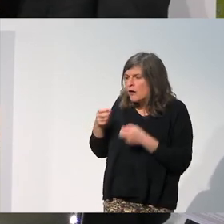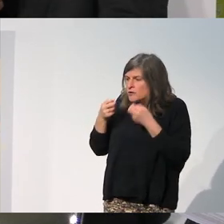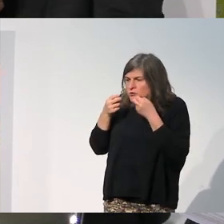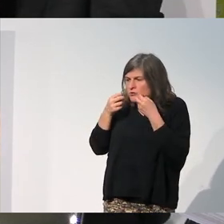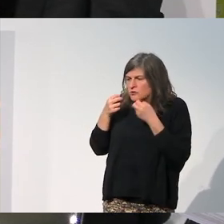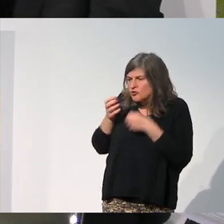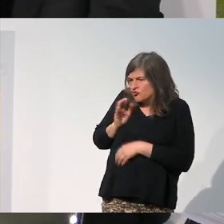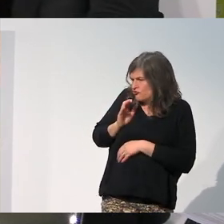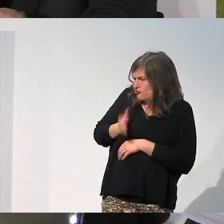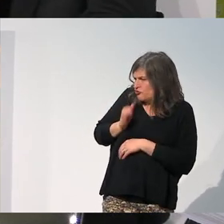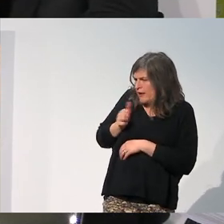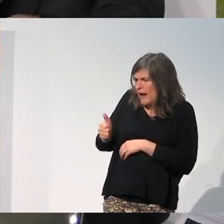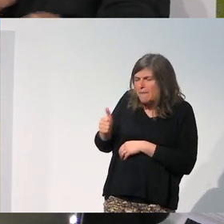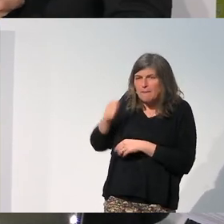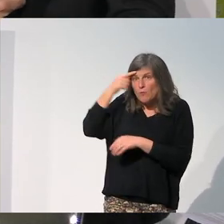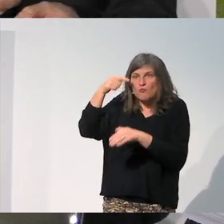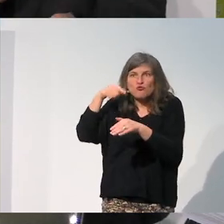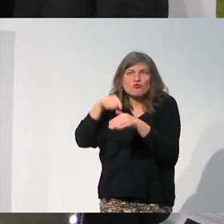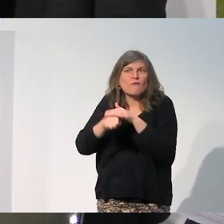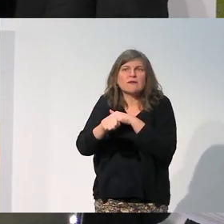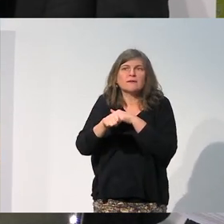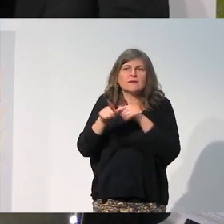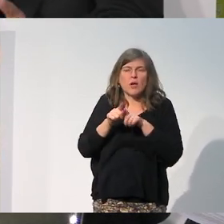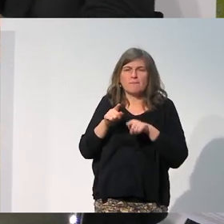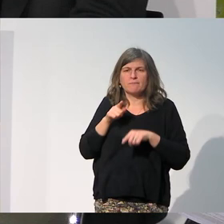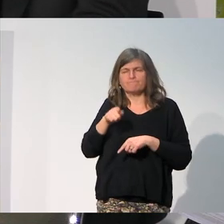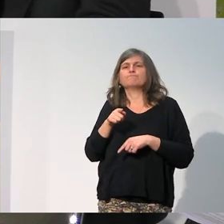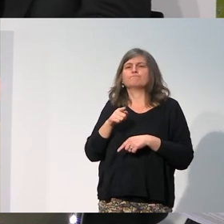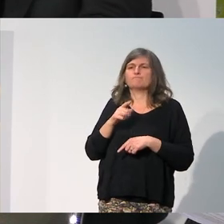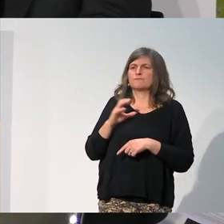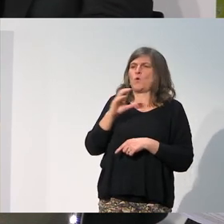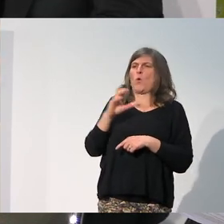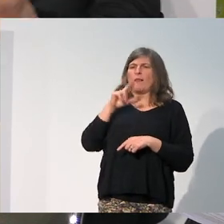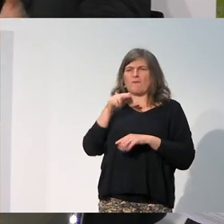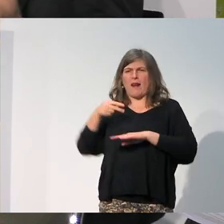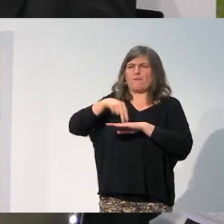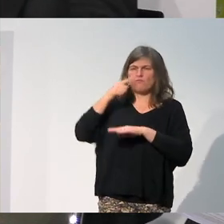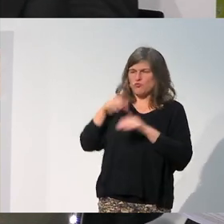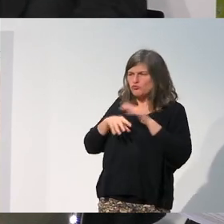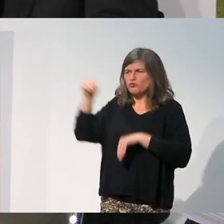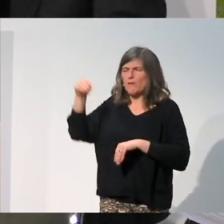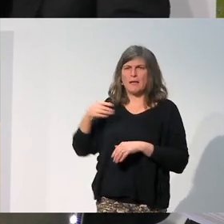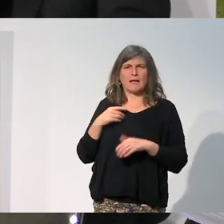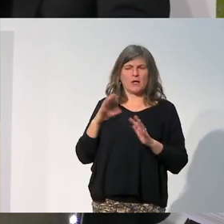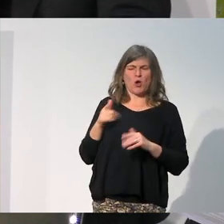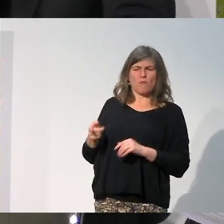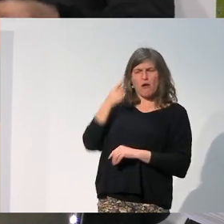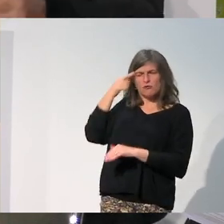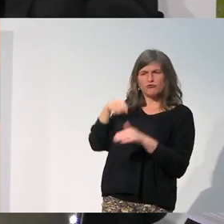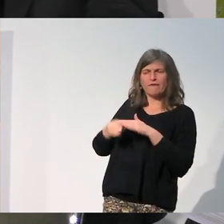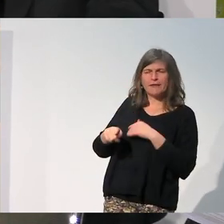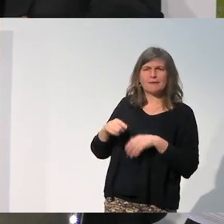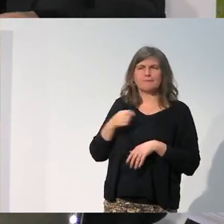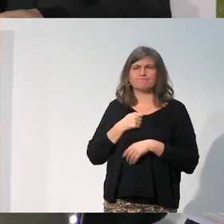toujours le moment où elle allait sortir, quitter le bureau. Alors, elle s'est dit, mais c'est pas possible, je vais essayer de comprendre comment elle devine ça. Alors,